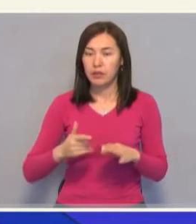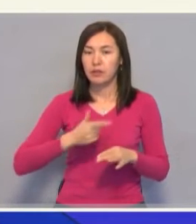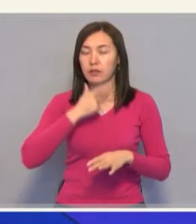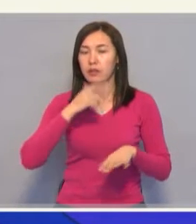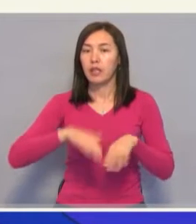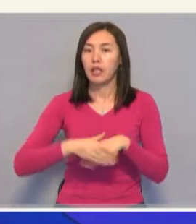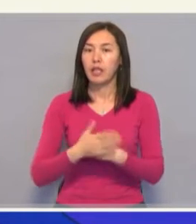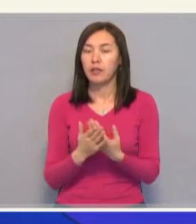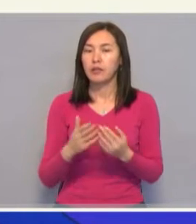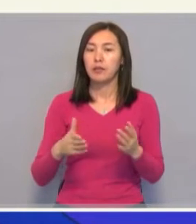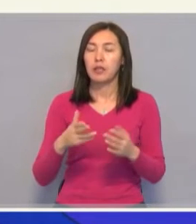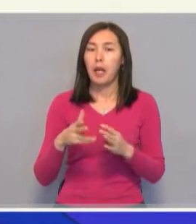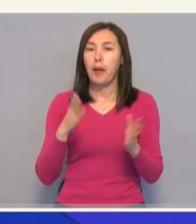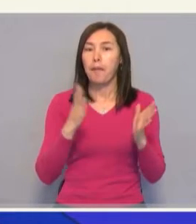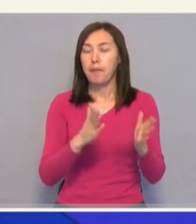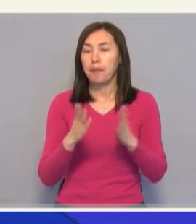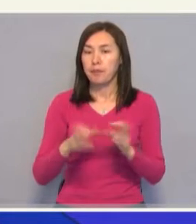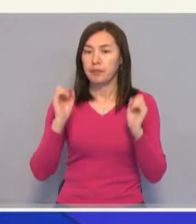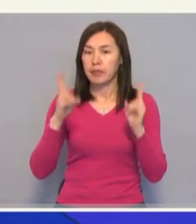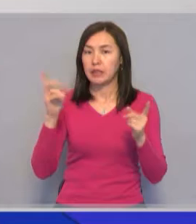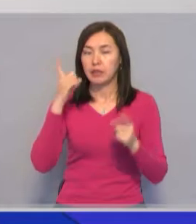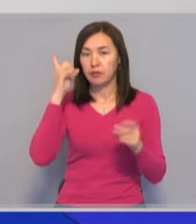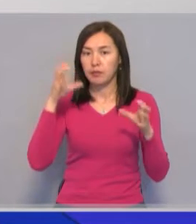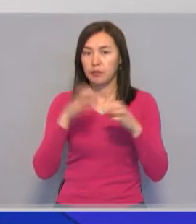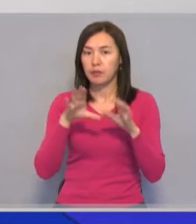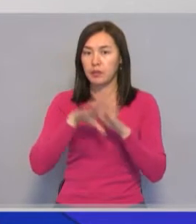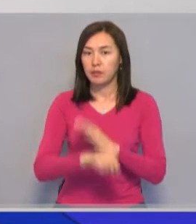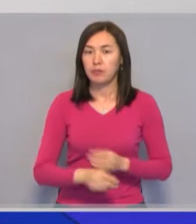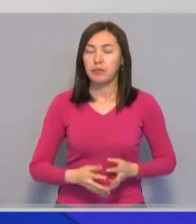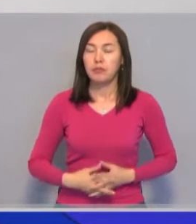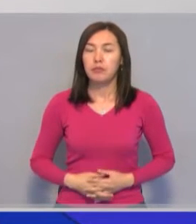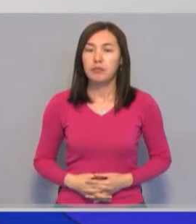басты жаңалықтың бірі бірыңғай база мен арнайы мобильді қосымша болып отыр.